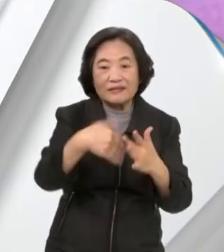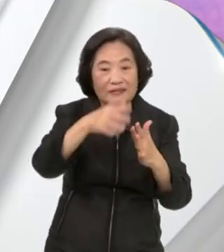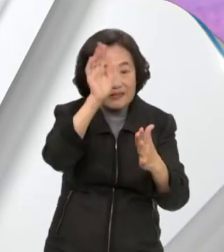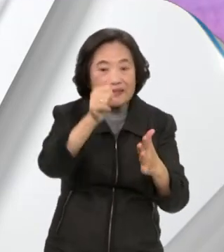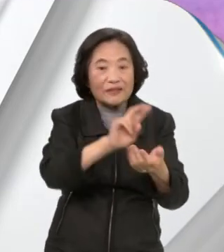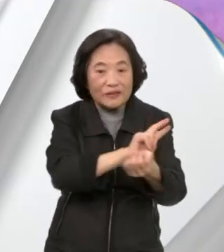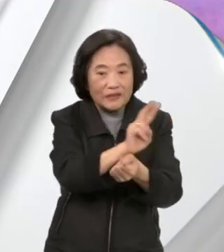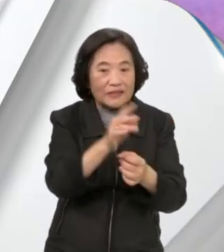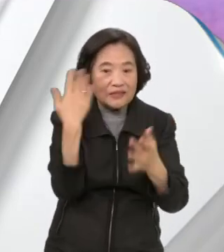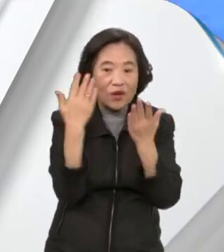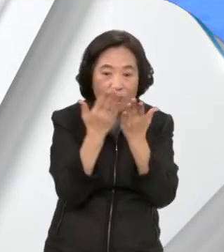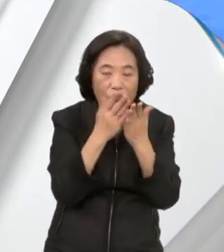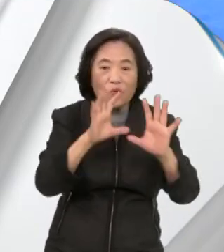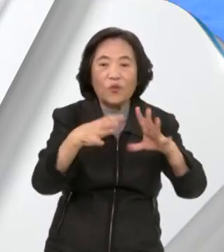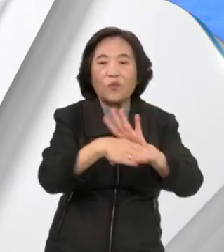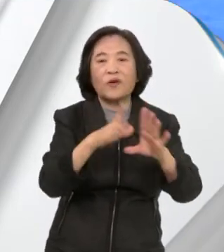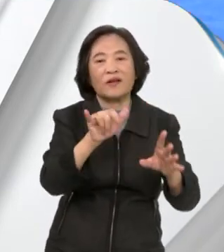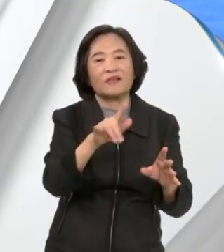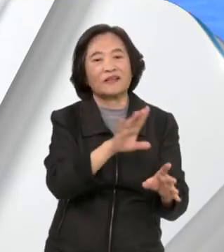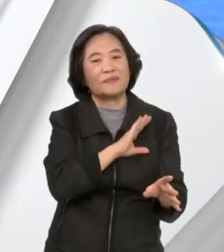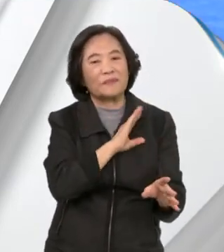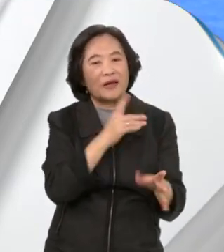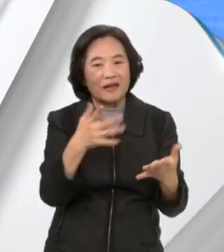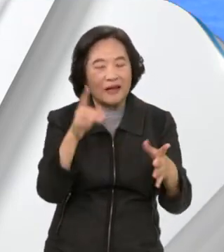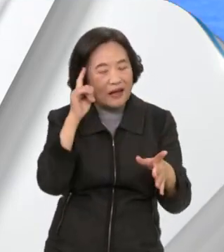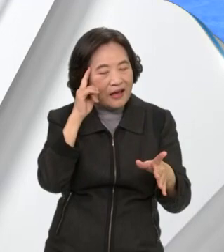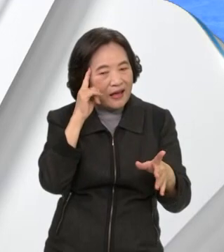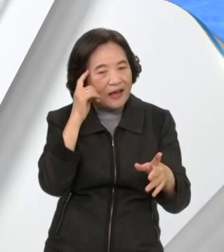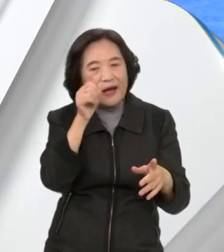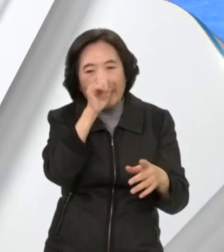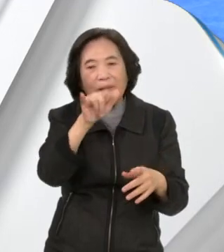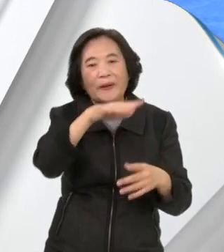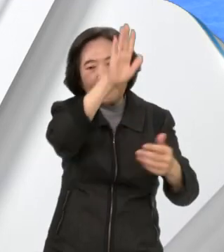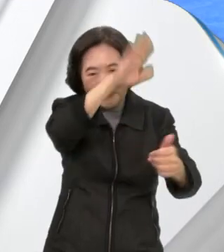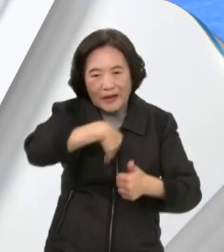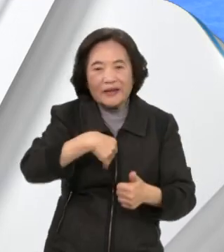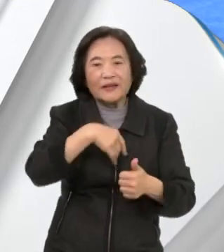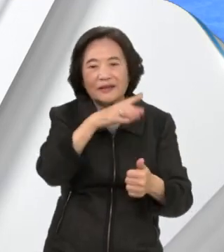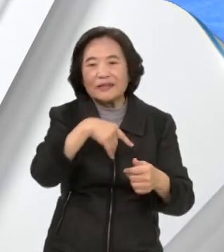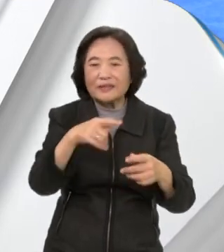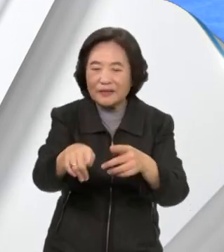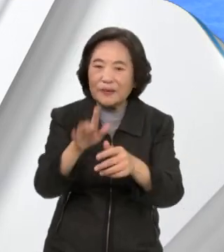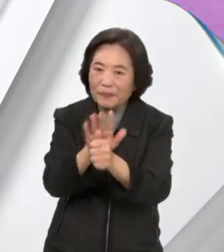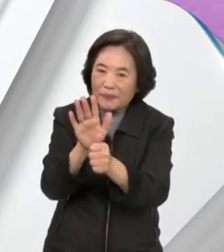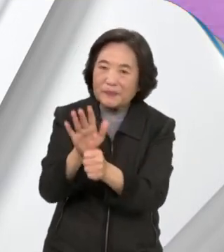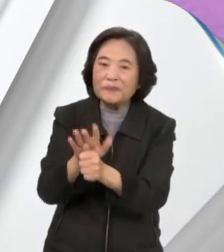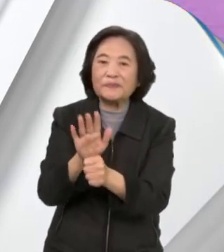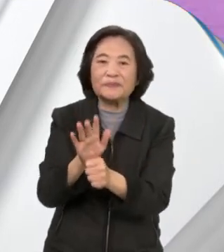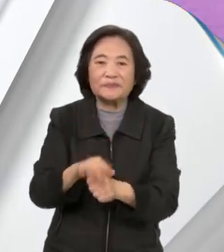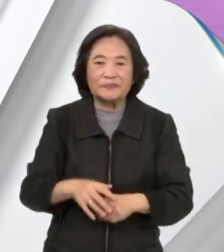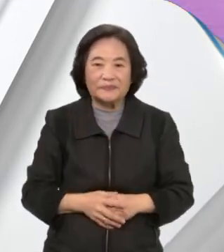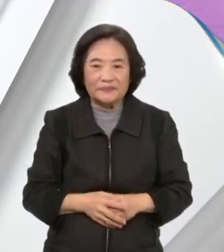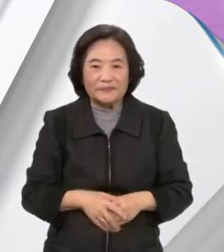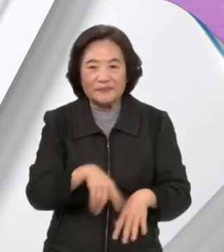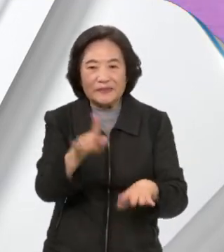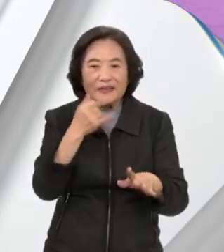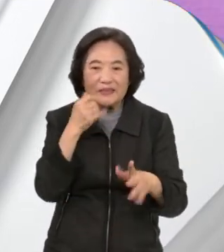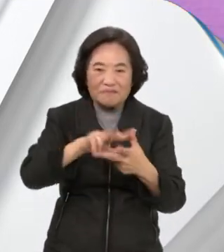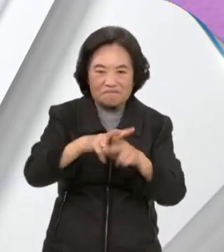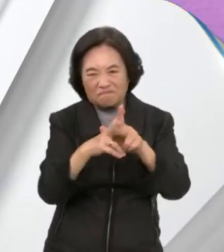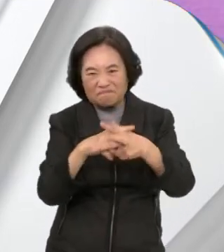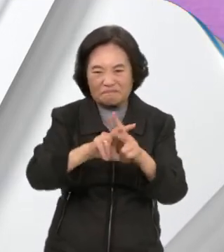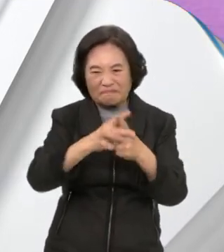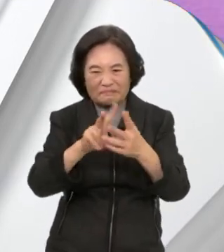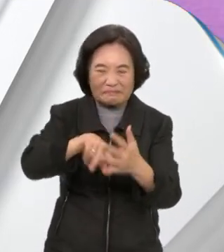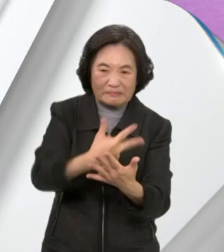是林彦杰托托学的时间怪文先生，所以得把将到母教本先生学生的关系变作同事，希望那么有教学，使